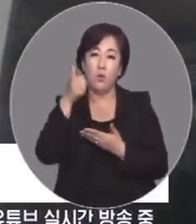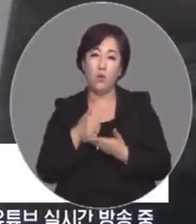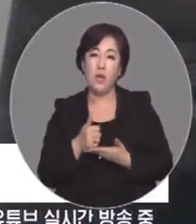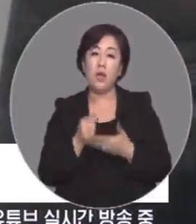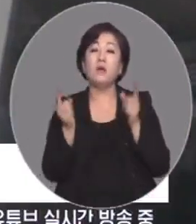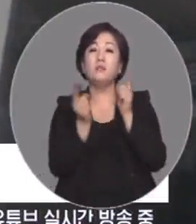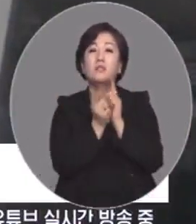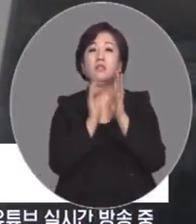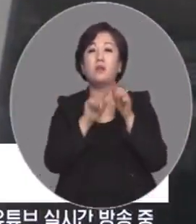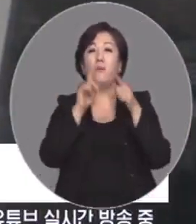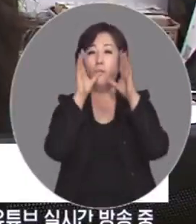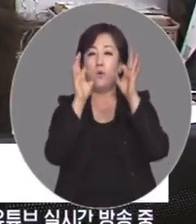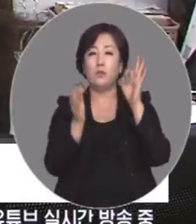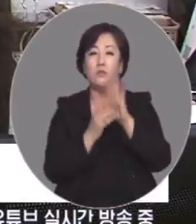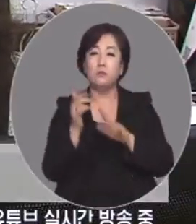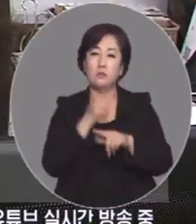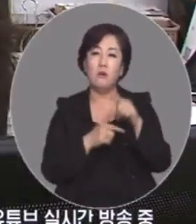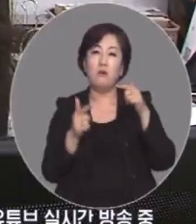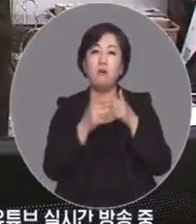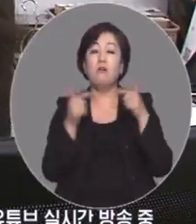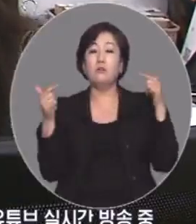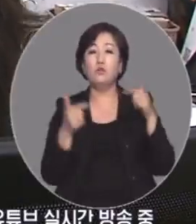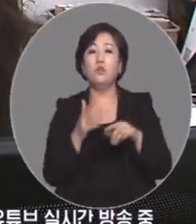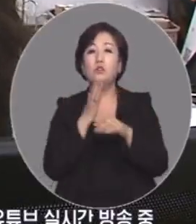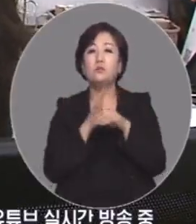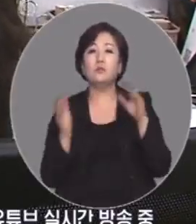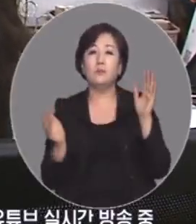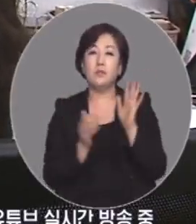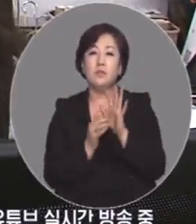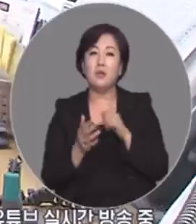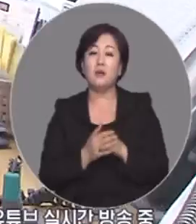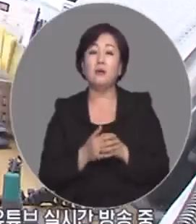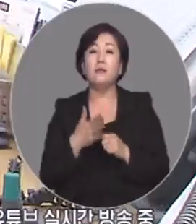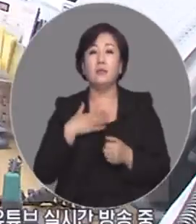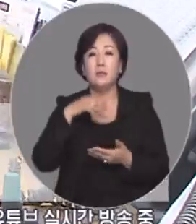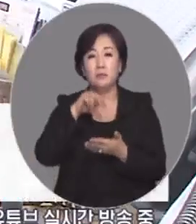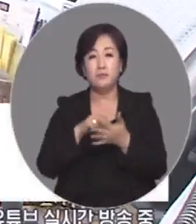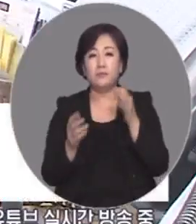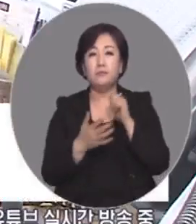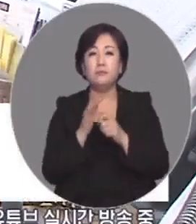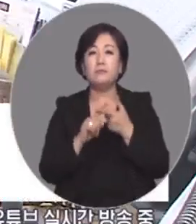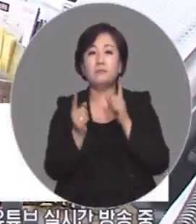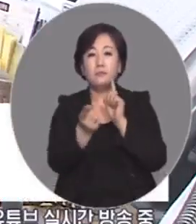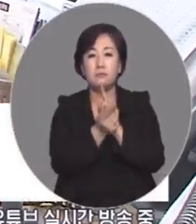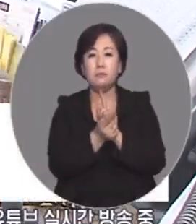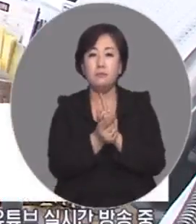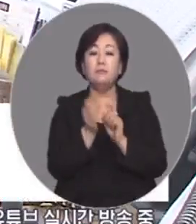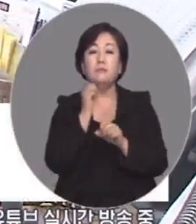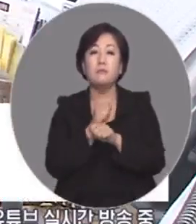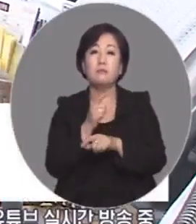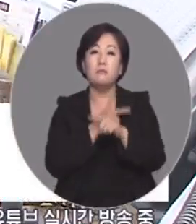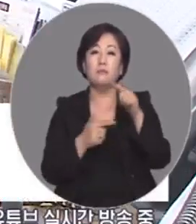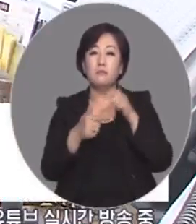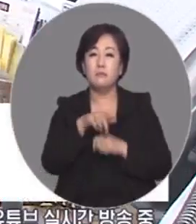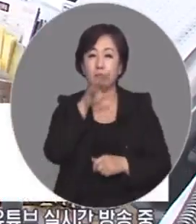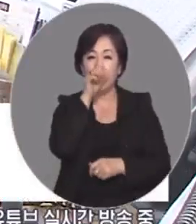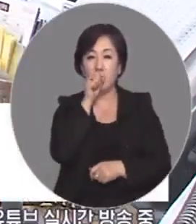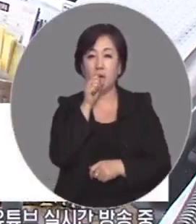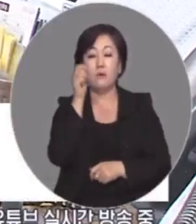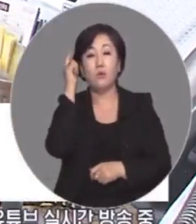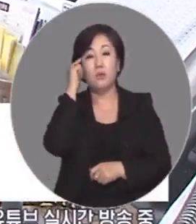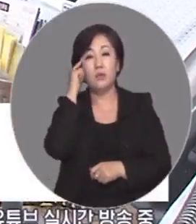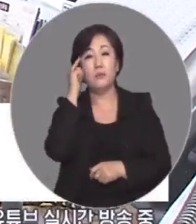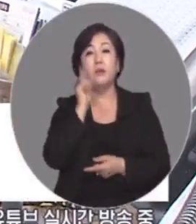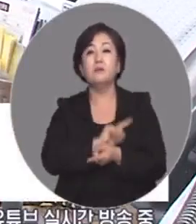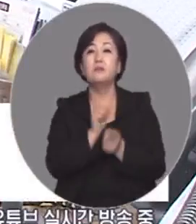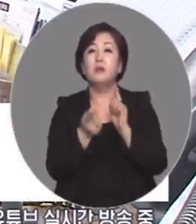얼굴을 직접 마주하는 일은 점점 줄어들고 있습니다. 저희는 대면해서 하는 게 솔직히 더 좋긴 해요. 얼굴도